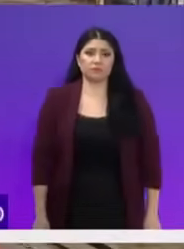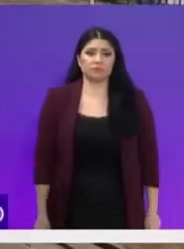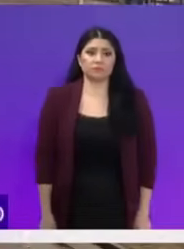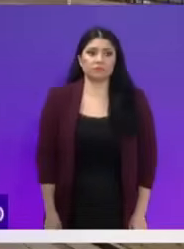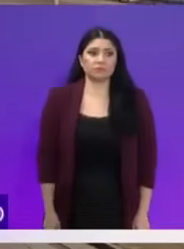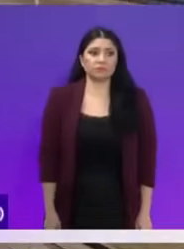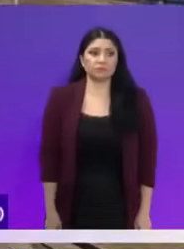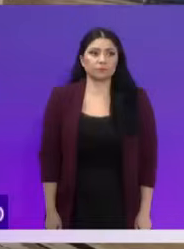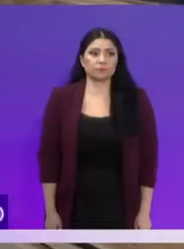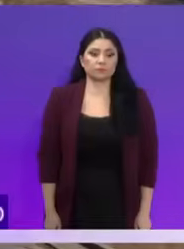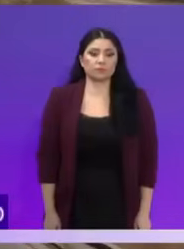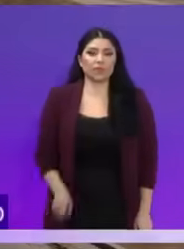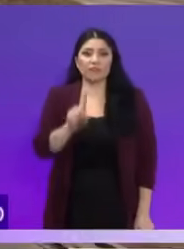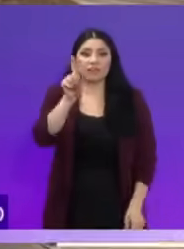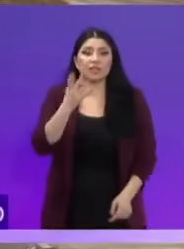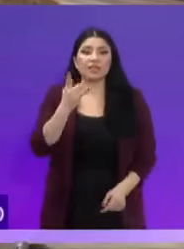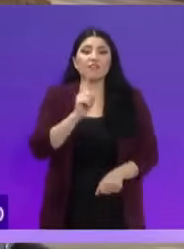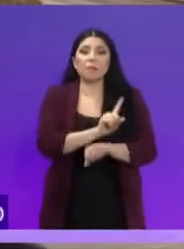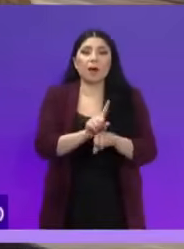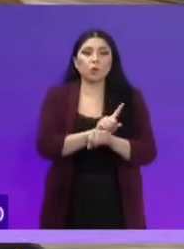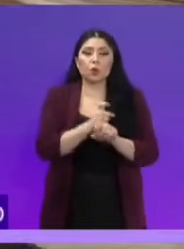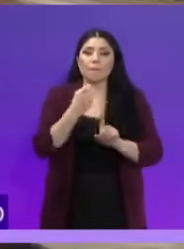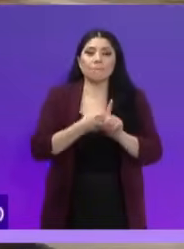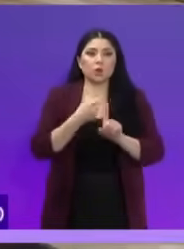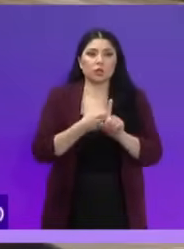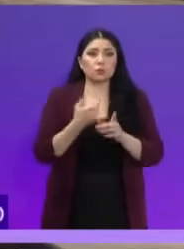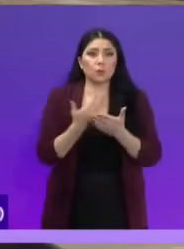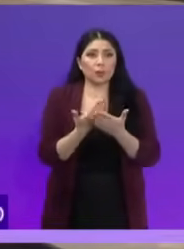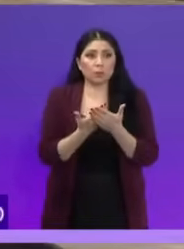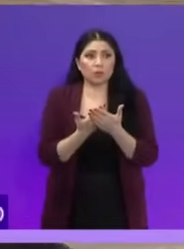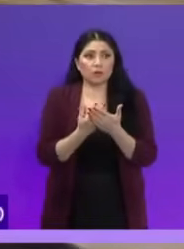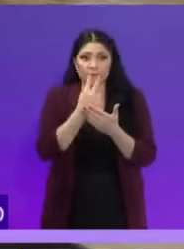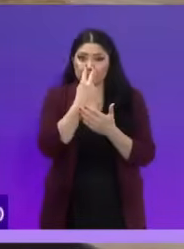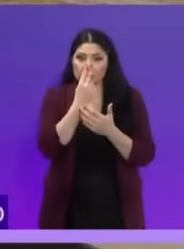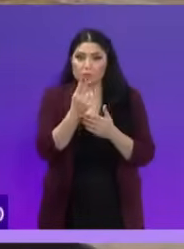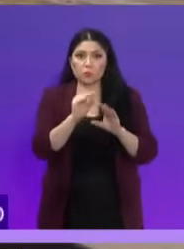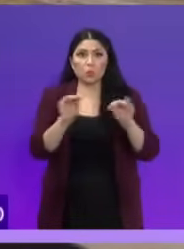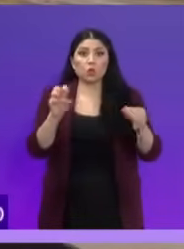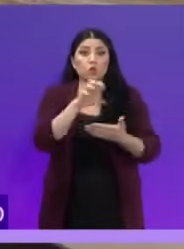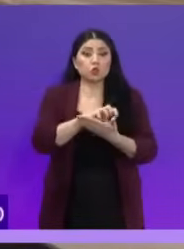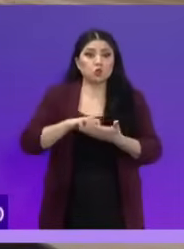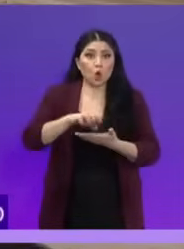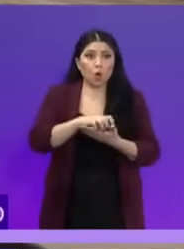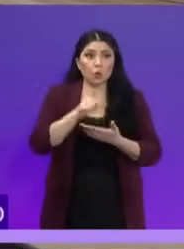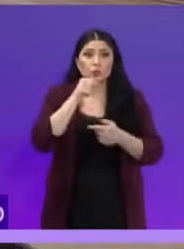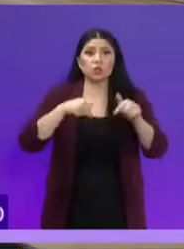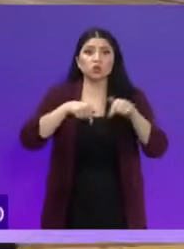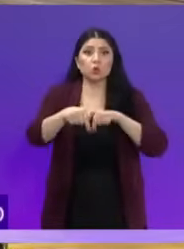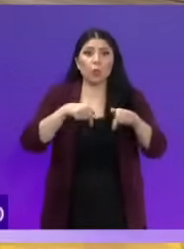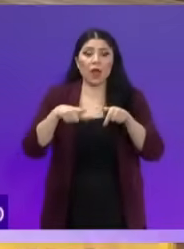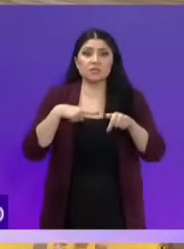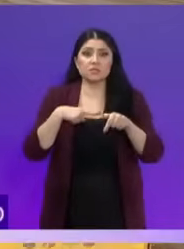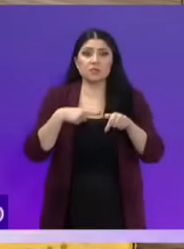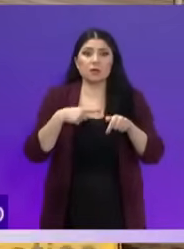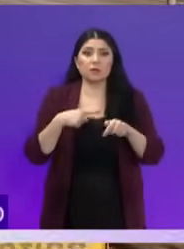Și atunci vă întreb, cât credeți că va mai dura acest protest? Pentru că, vedem, sunt foarte multe zone în care circulația este